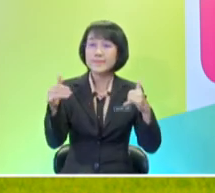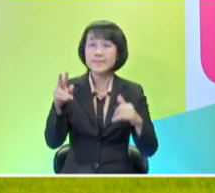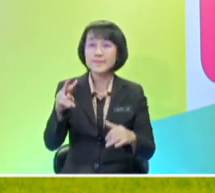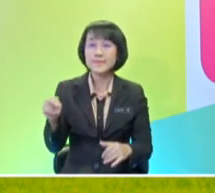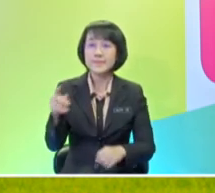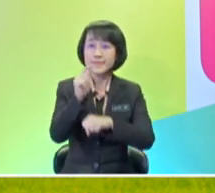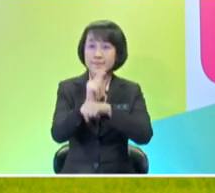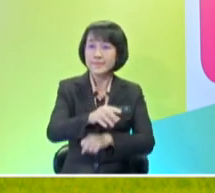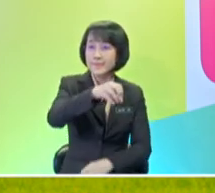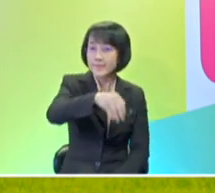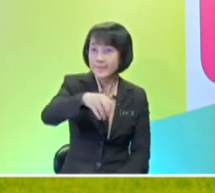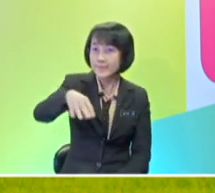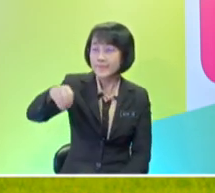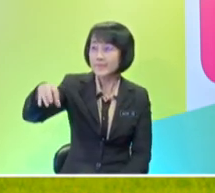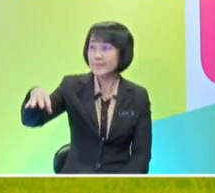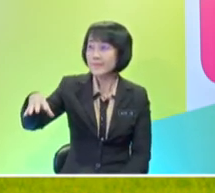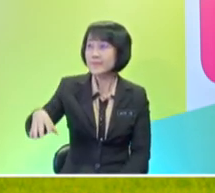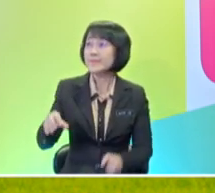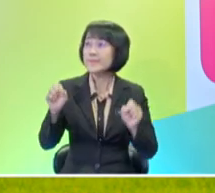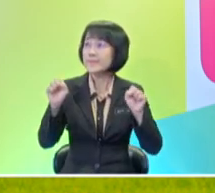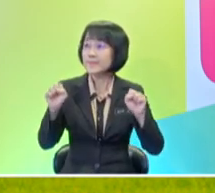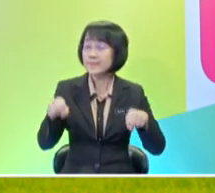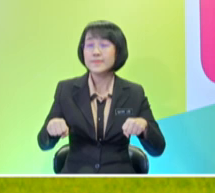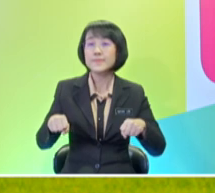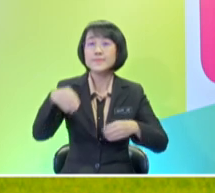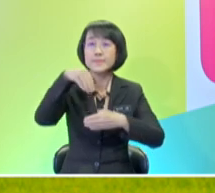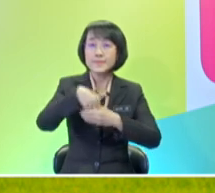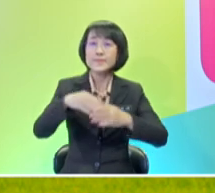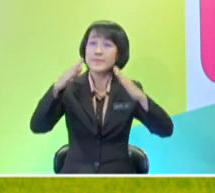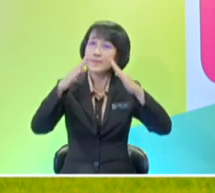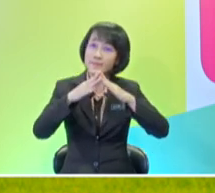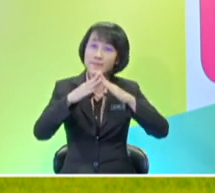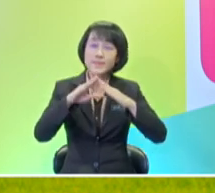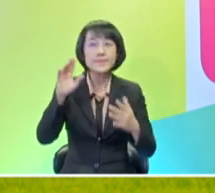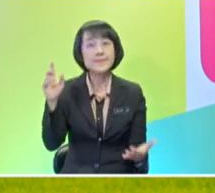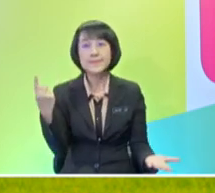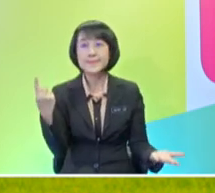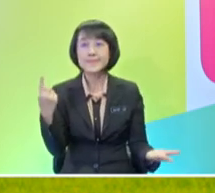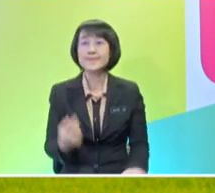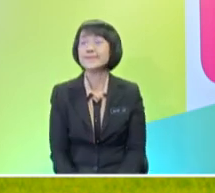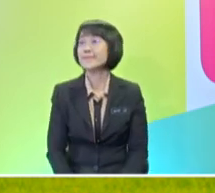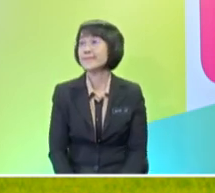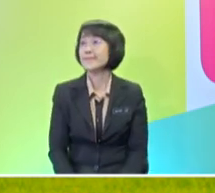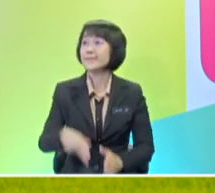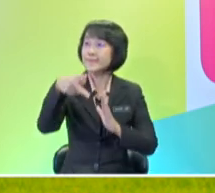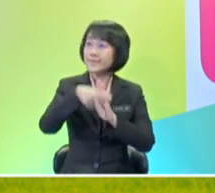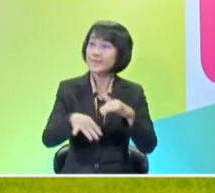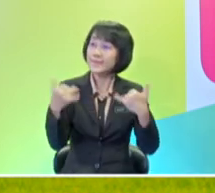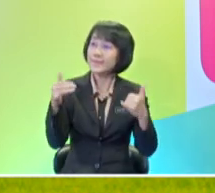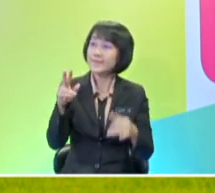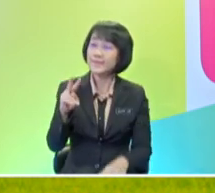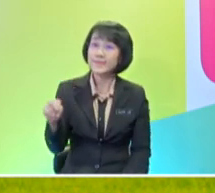yang ancung nih kita boleh di Tanjung rumah saja itu sebabnya permainan ini kita namakan sebagai